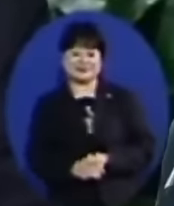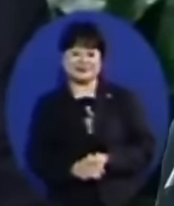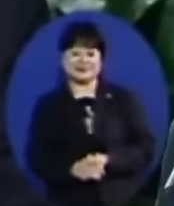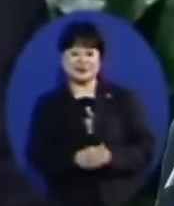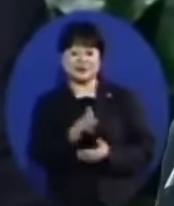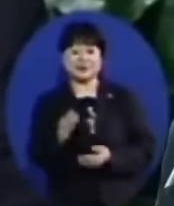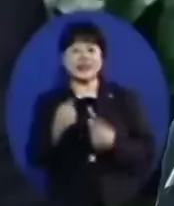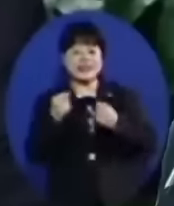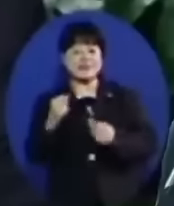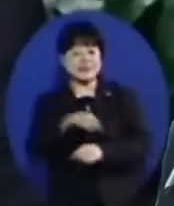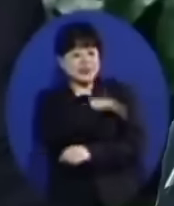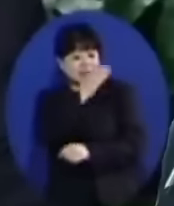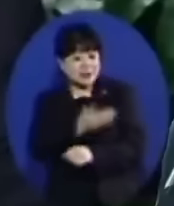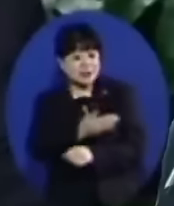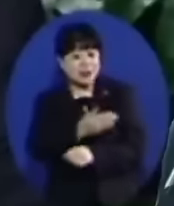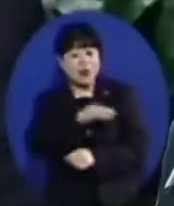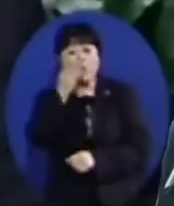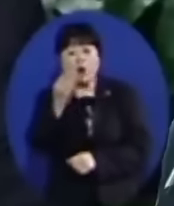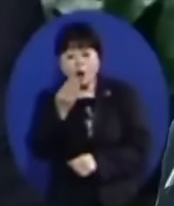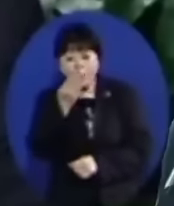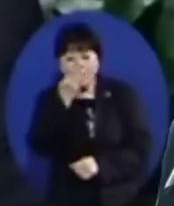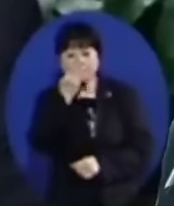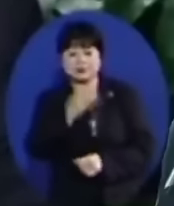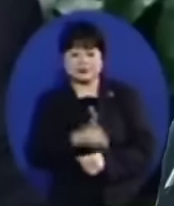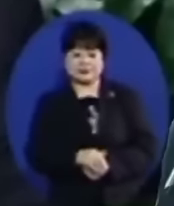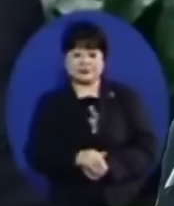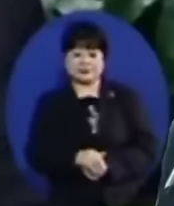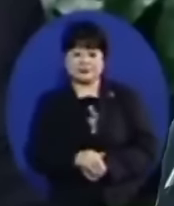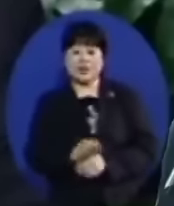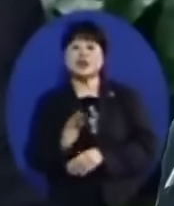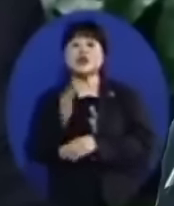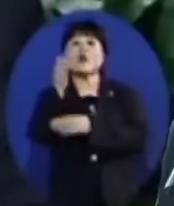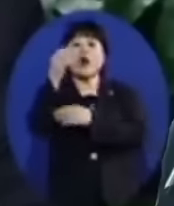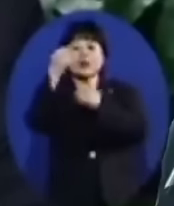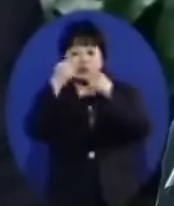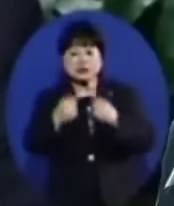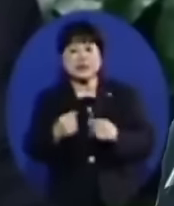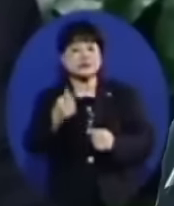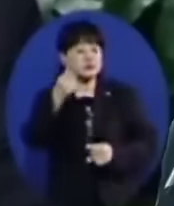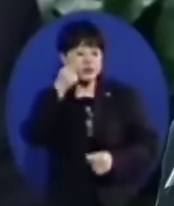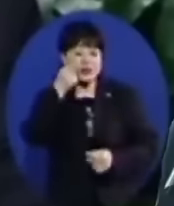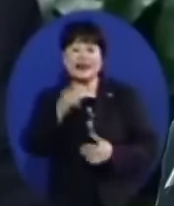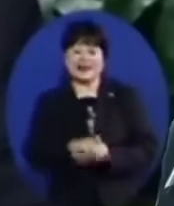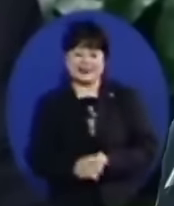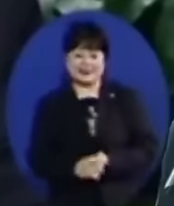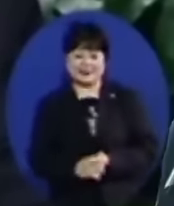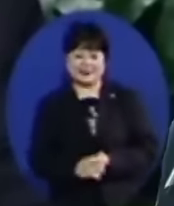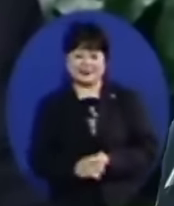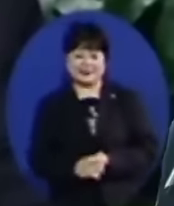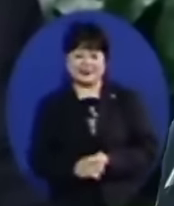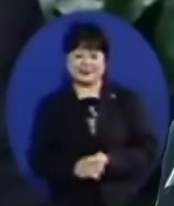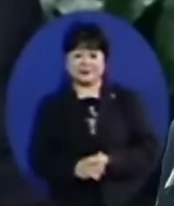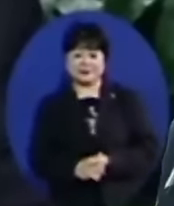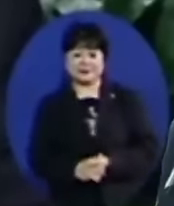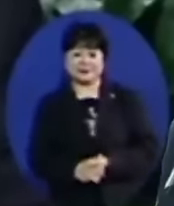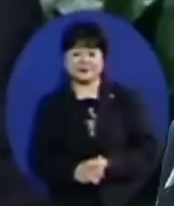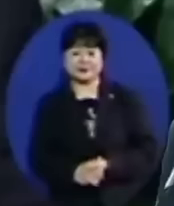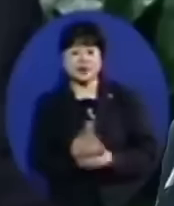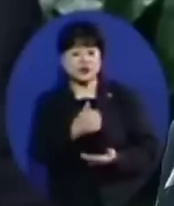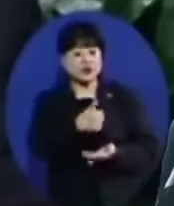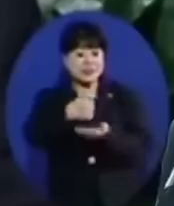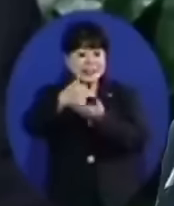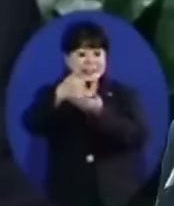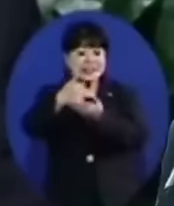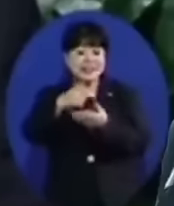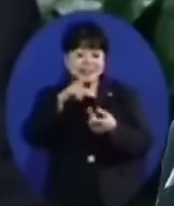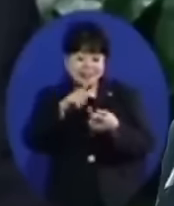우리의 힘과 능으로 거룩하고 영광스러운 삶을 살 수가 없어요. 우리 속에 계신 주인이